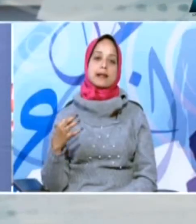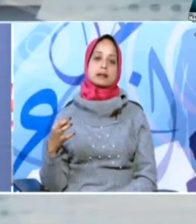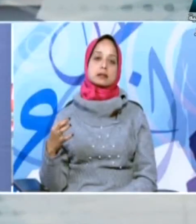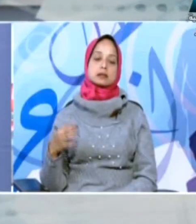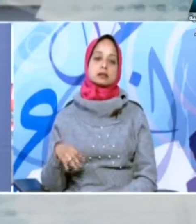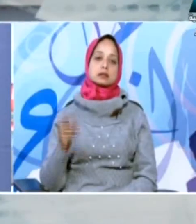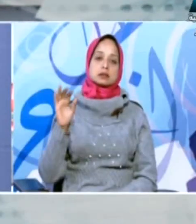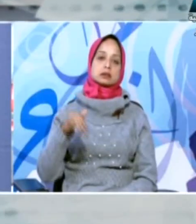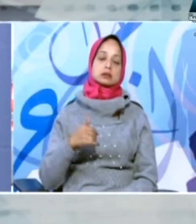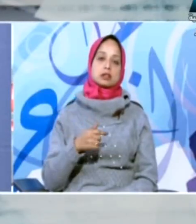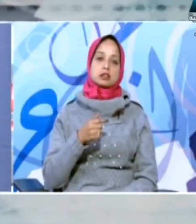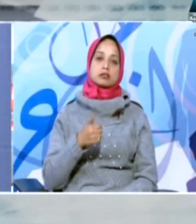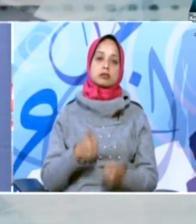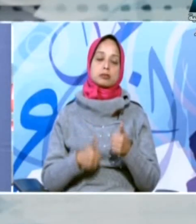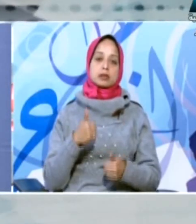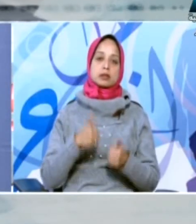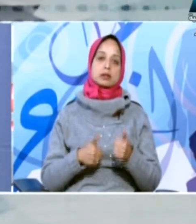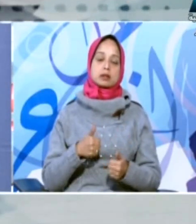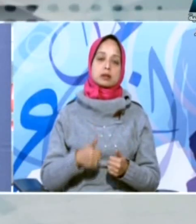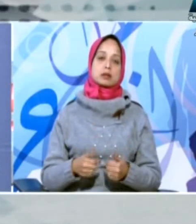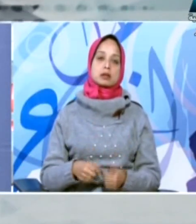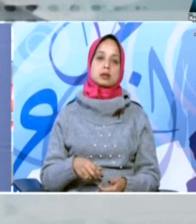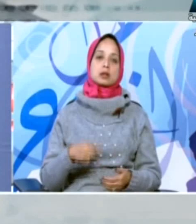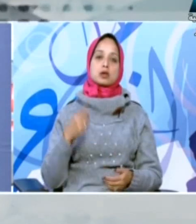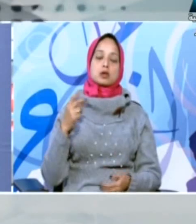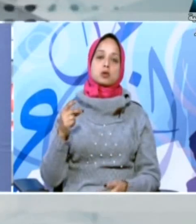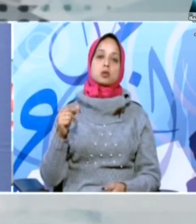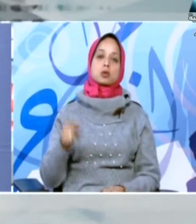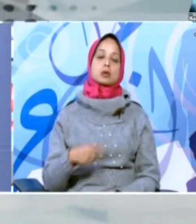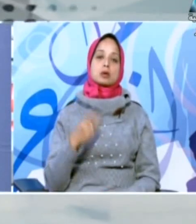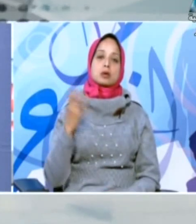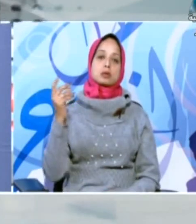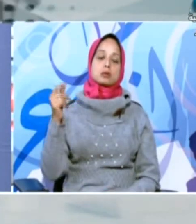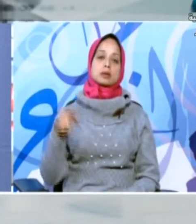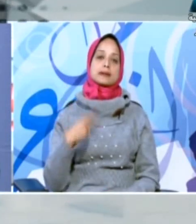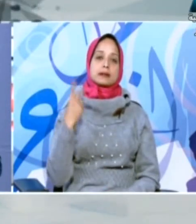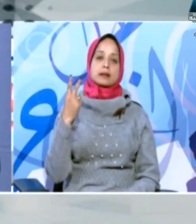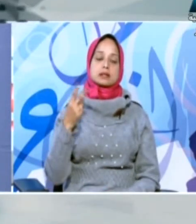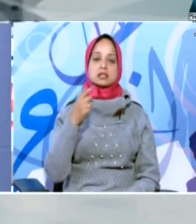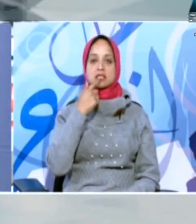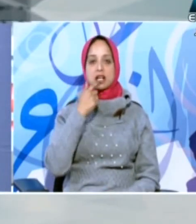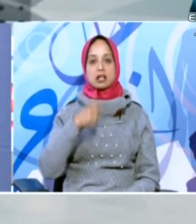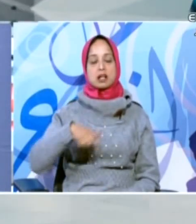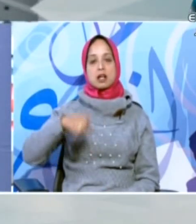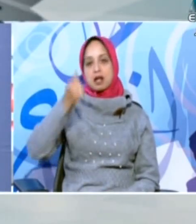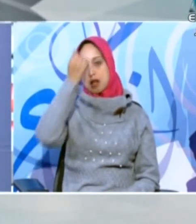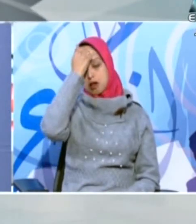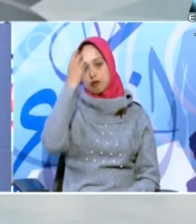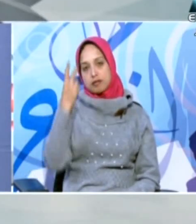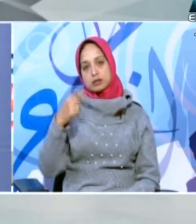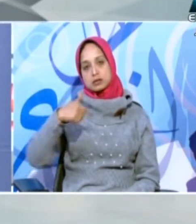الثاني 2016. ليه الملك اقال النحاس 37؟